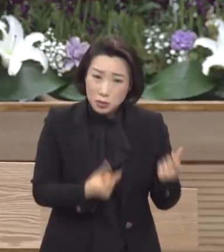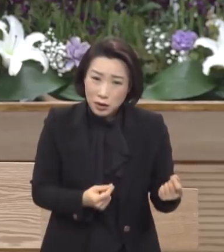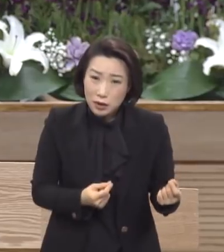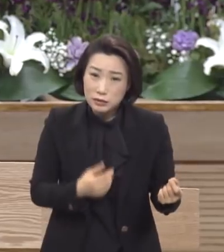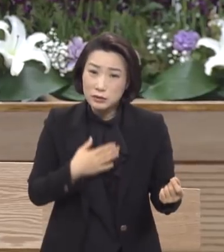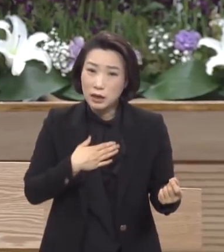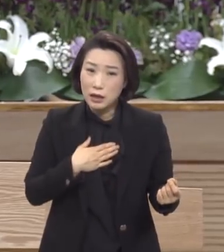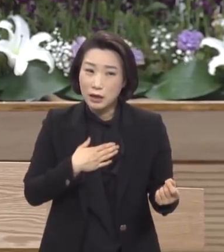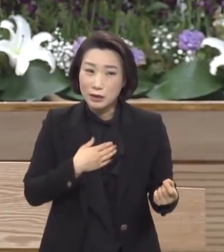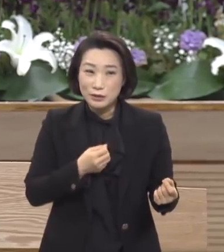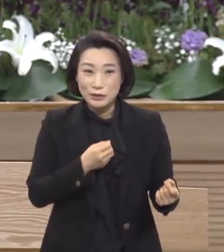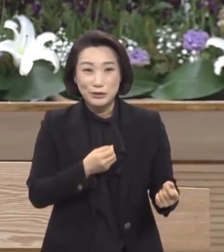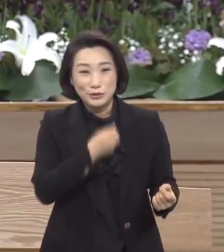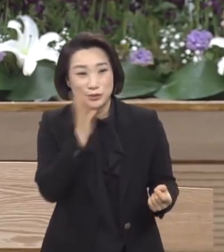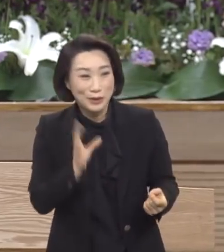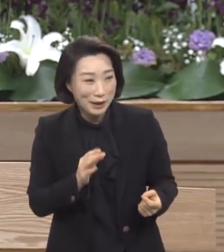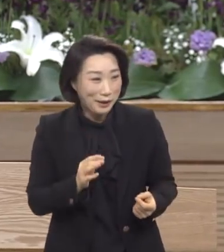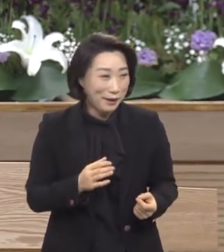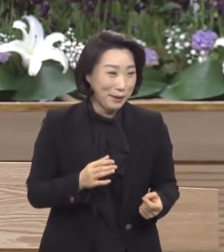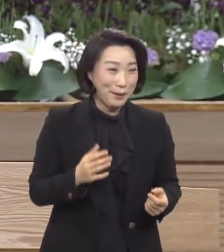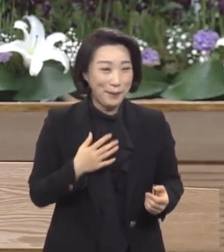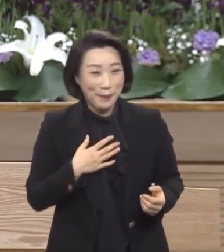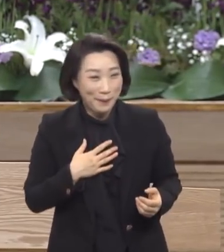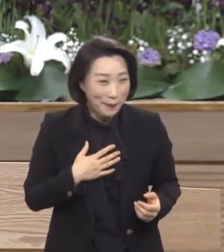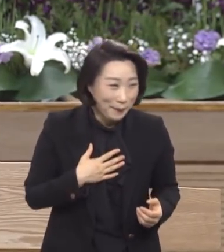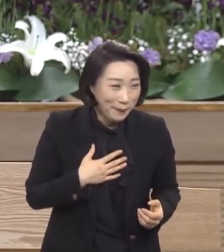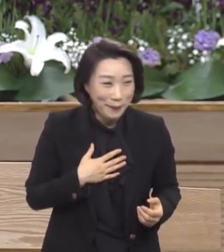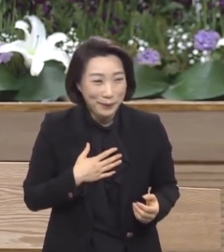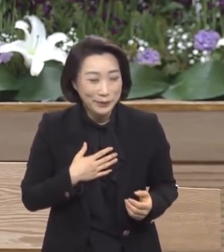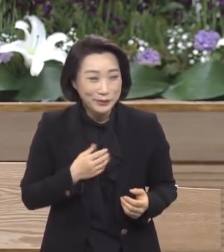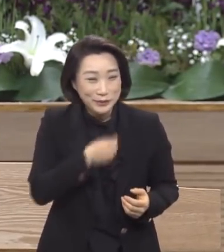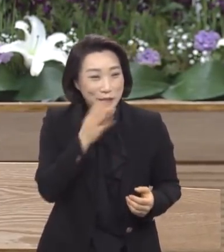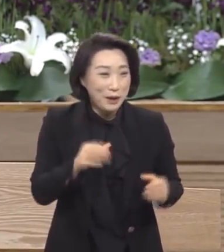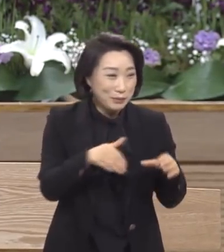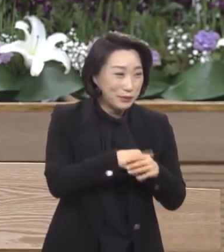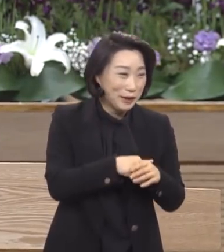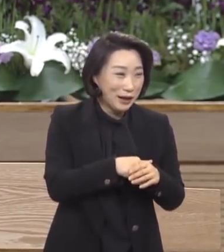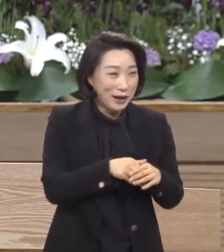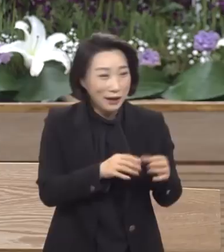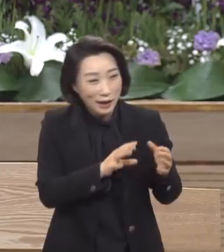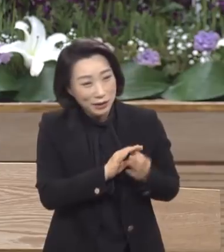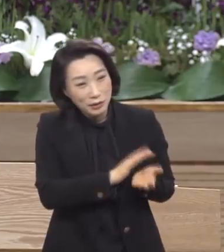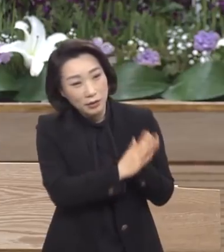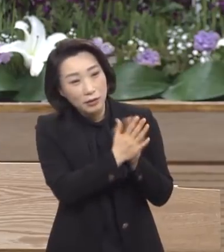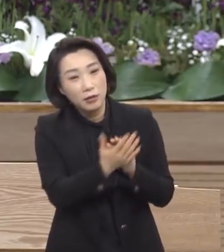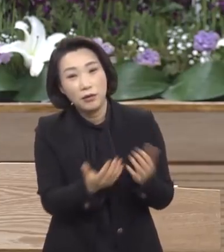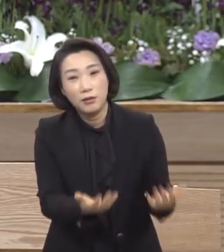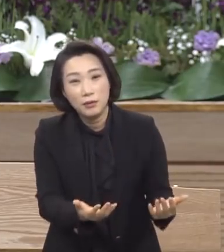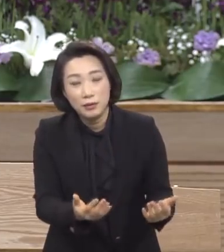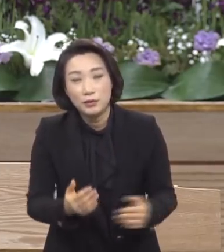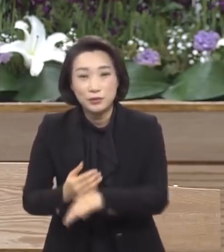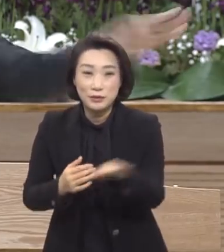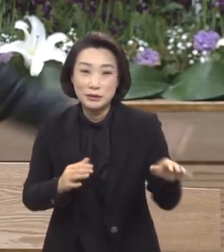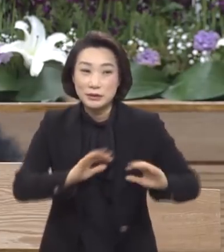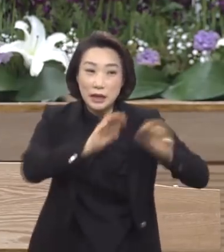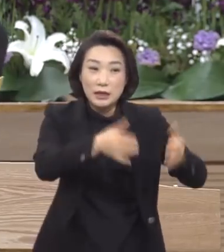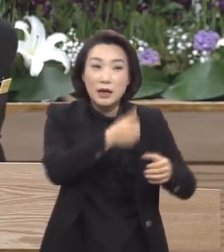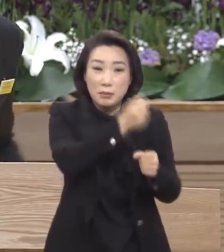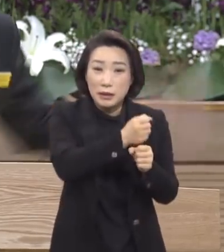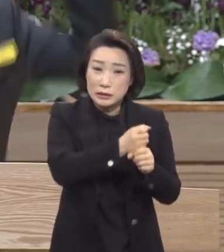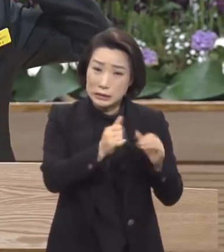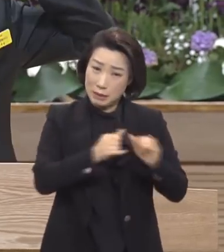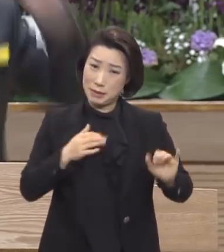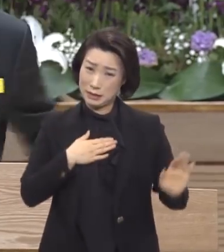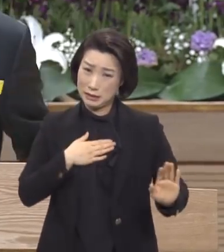똑같이 유행의 물결 속에서 유행의 문화화 되는 인간이 되느냐. 우린 세상이 만든 인간이